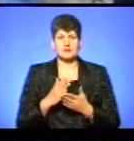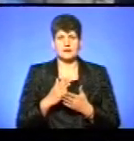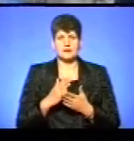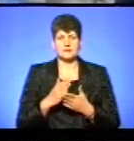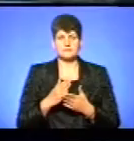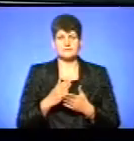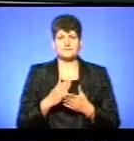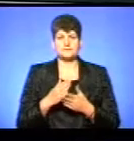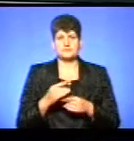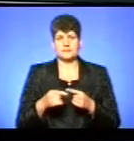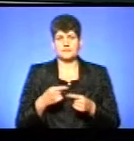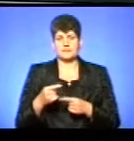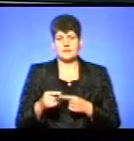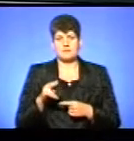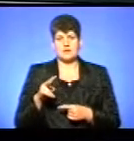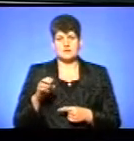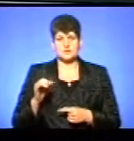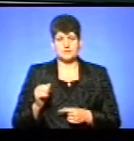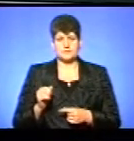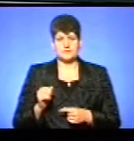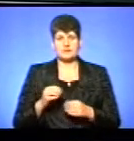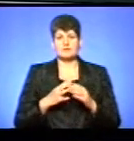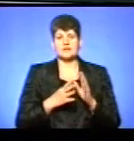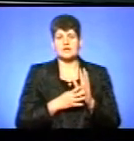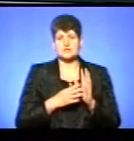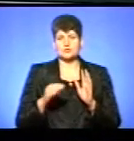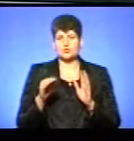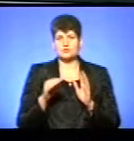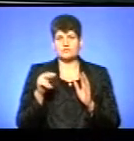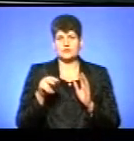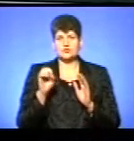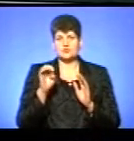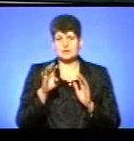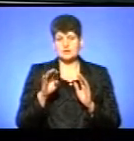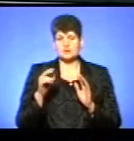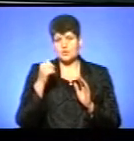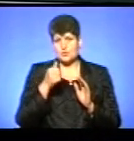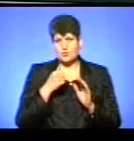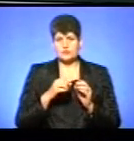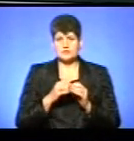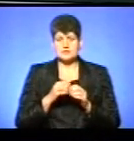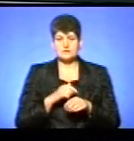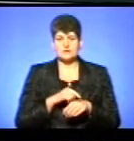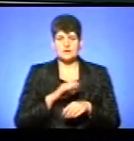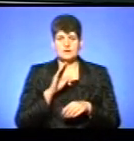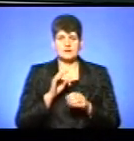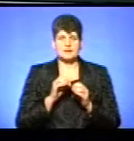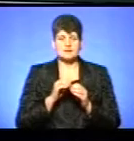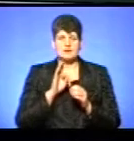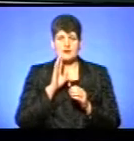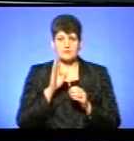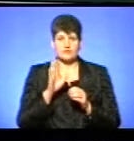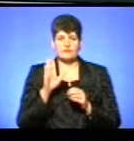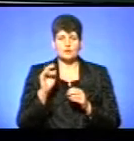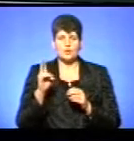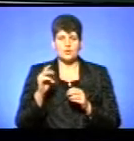продукт Пласту. Зазначу, 19 жовтня 2014 року о 10:10 ранку Віктор Гурняк